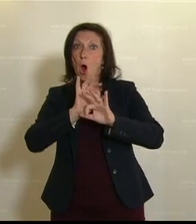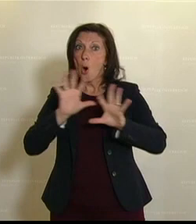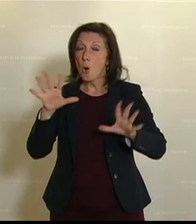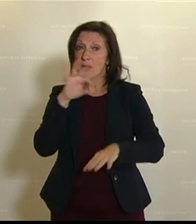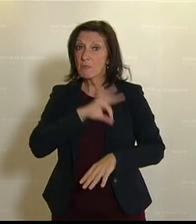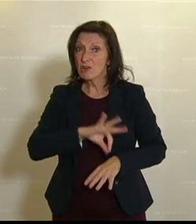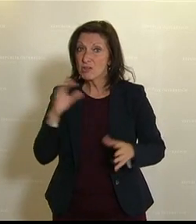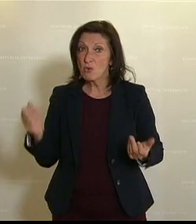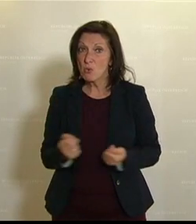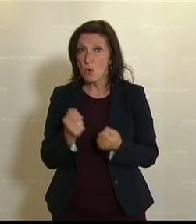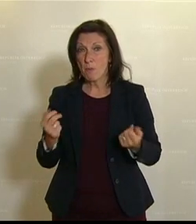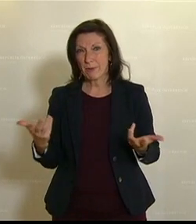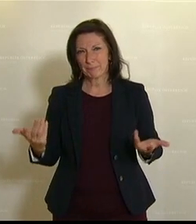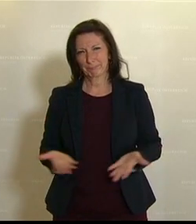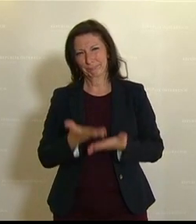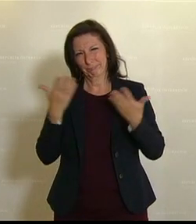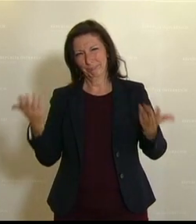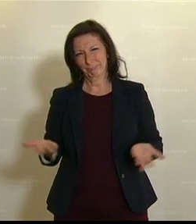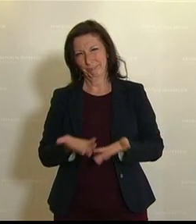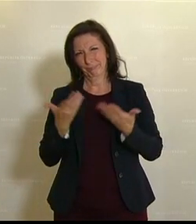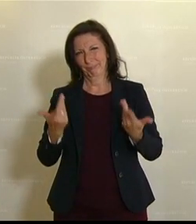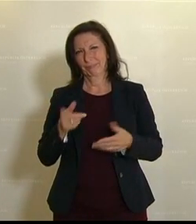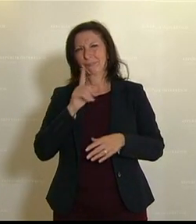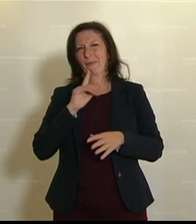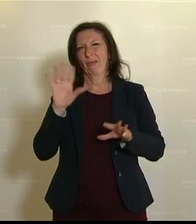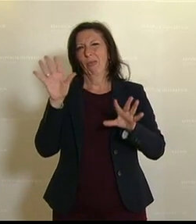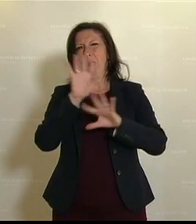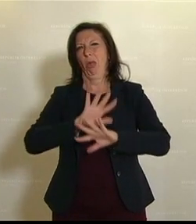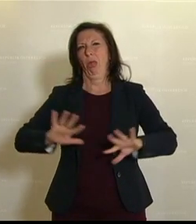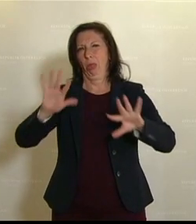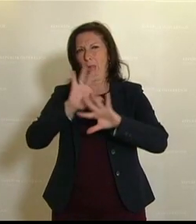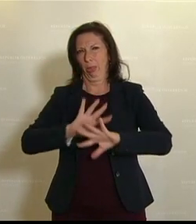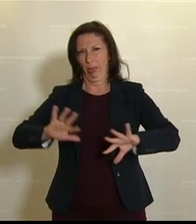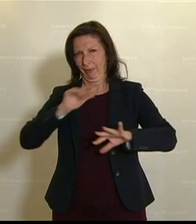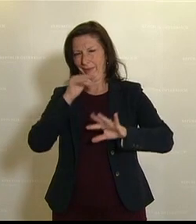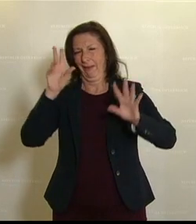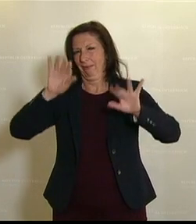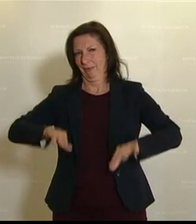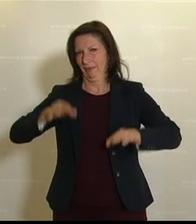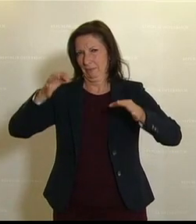Milizübungen lediglich scheinheilige Lippenbekenntnisse und untaugliche Alibi-Aktionen.